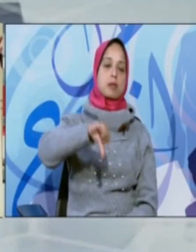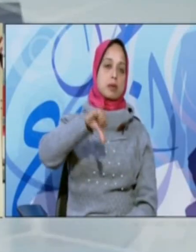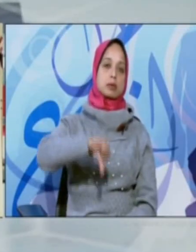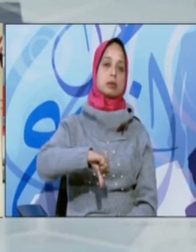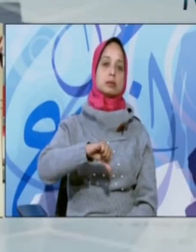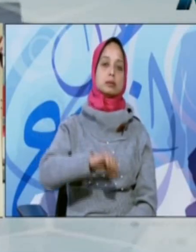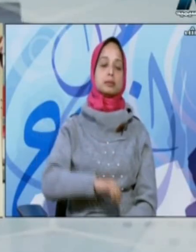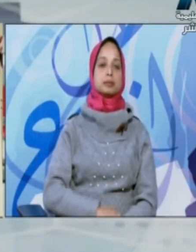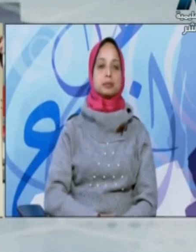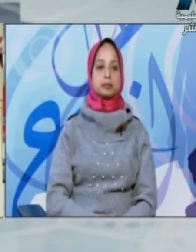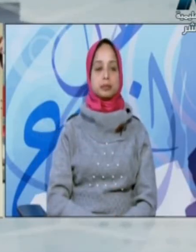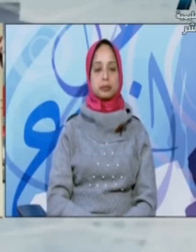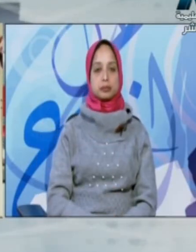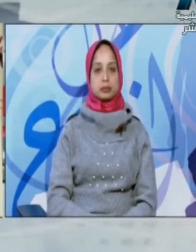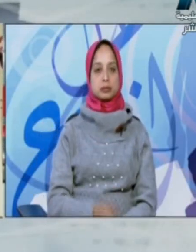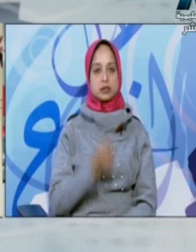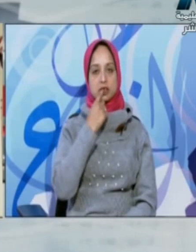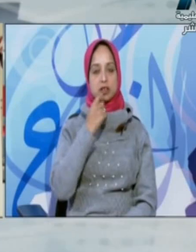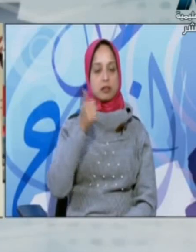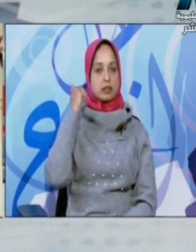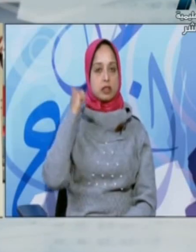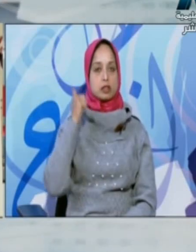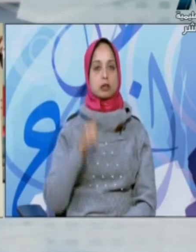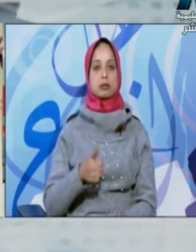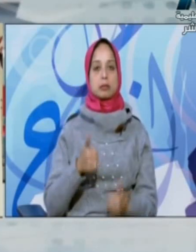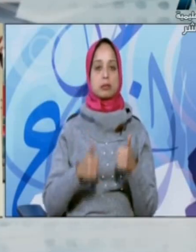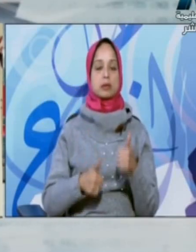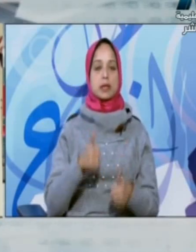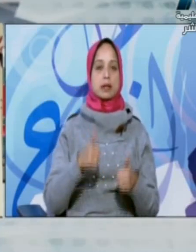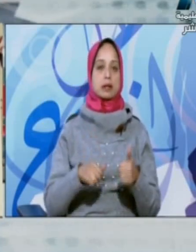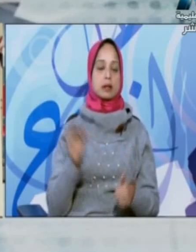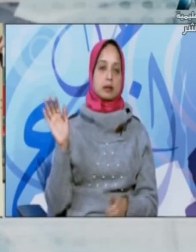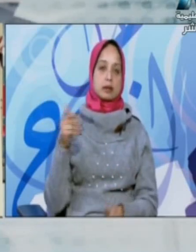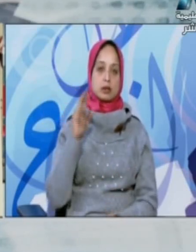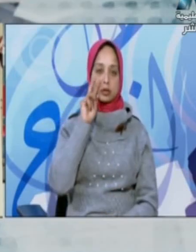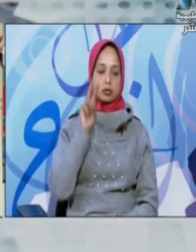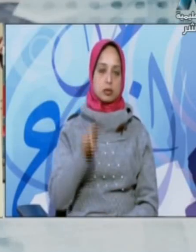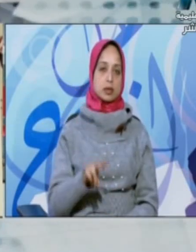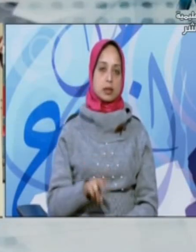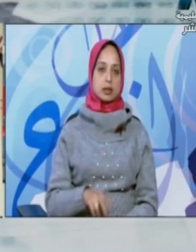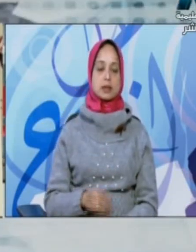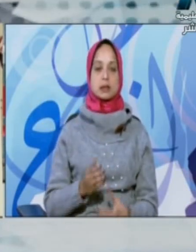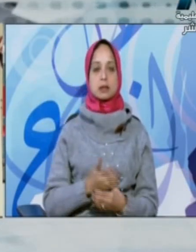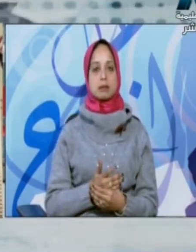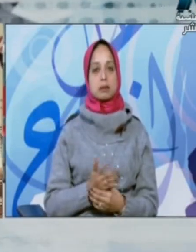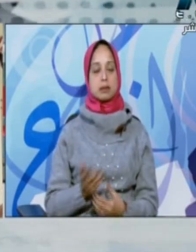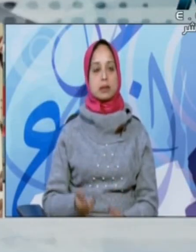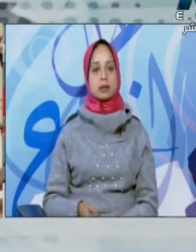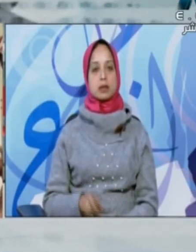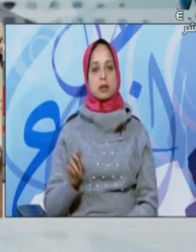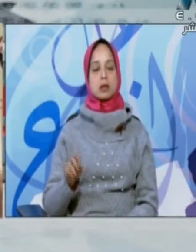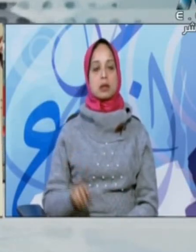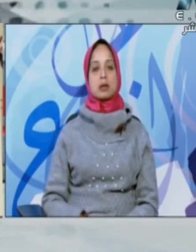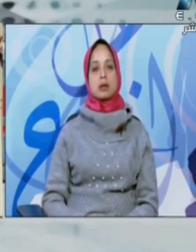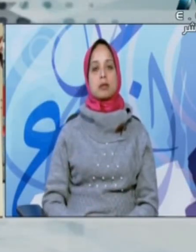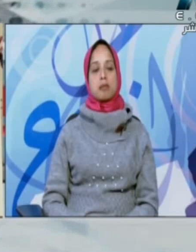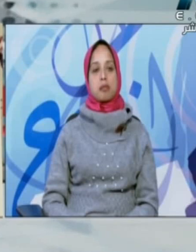المتدهور. ده جه في السنة اللي فاتت في الامتحان الدور الثاني. ما نتائج الوضع السياسي المتدهور بعد فشل حكومات الأقلية؟